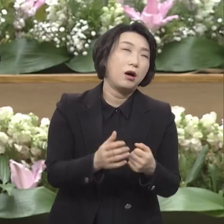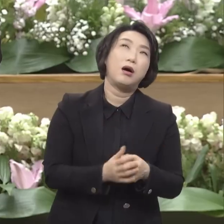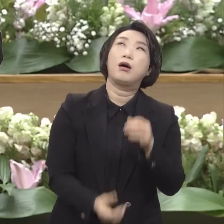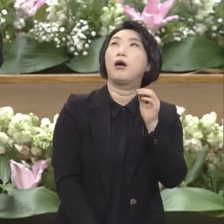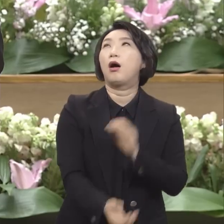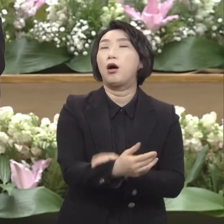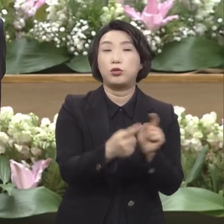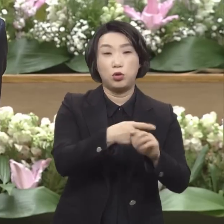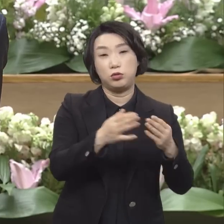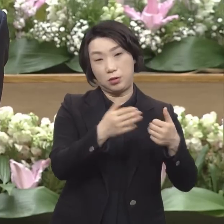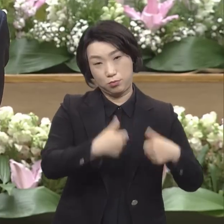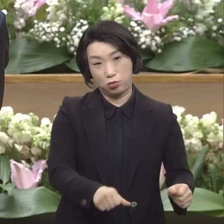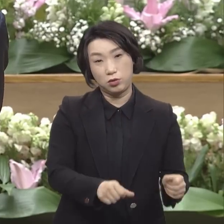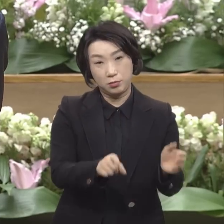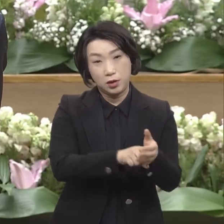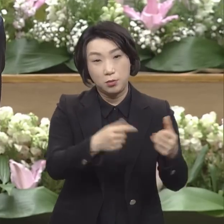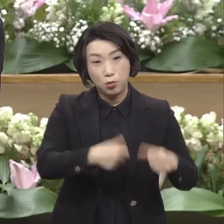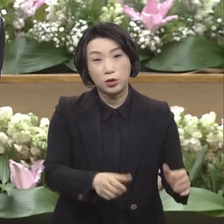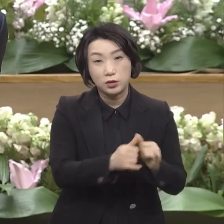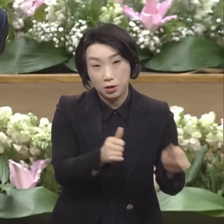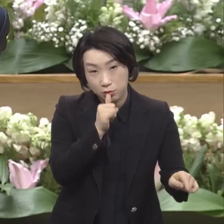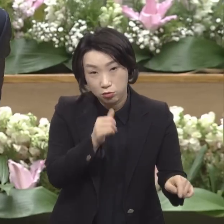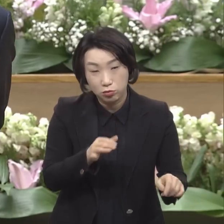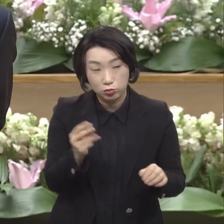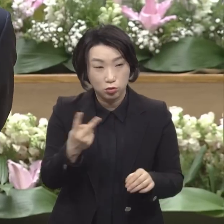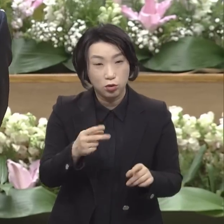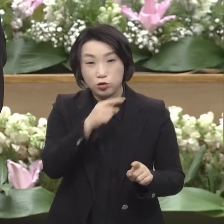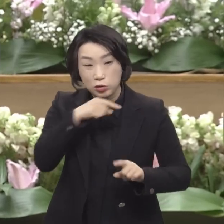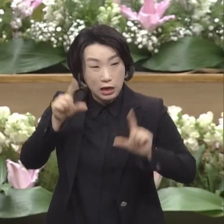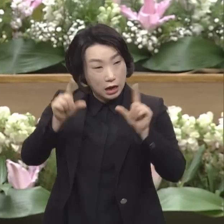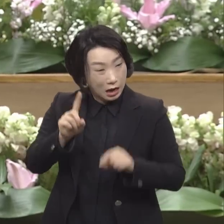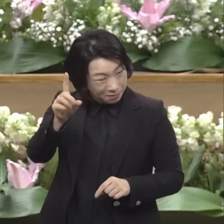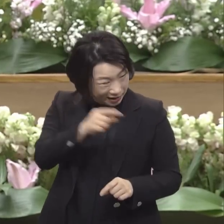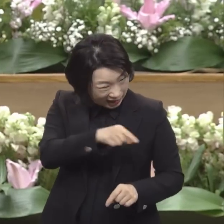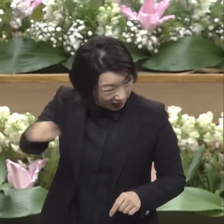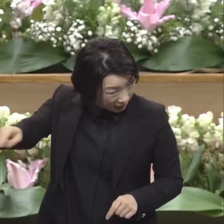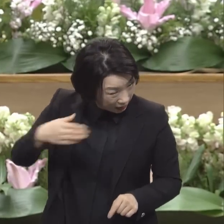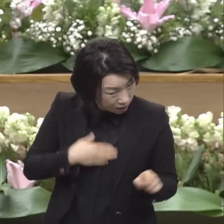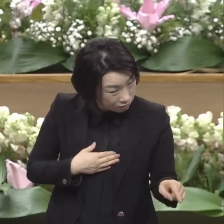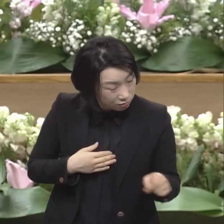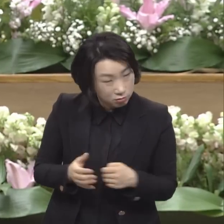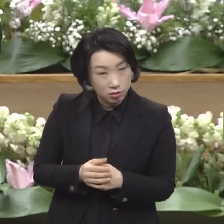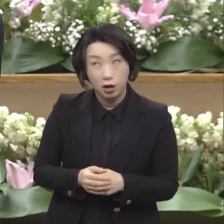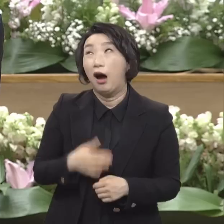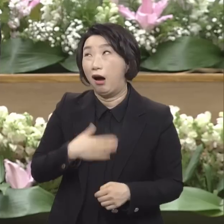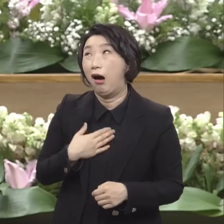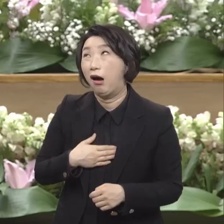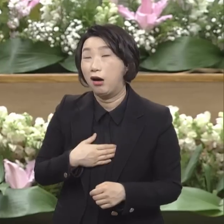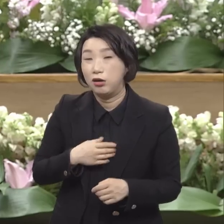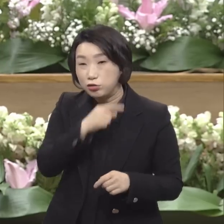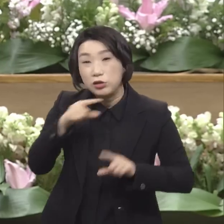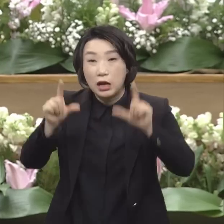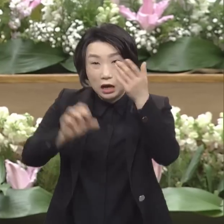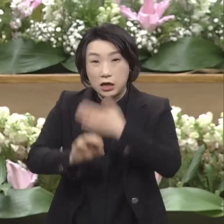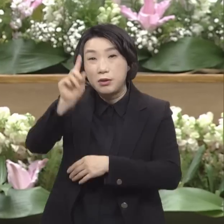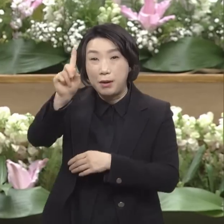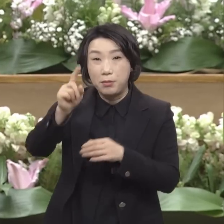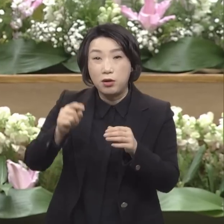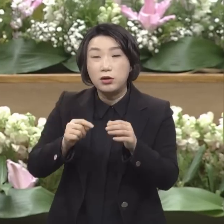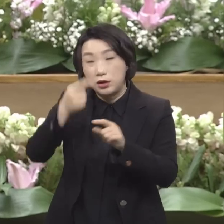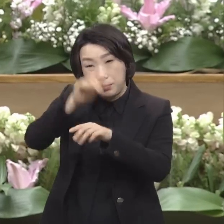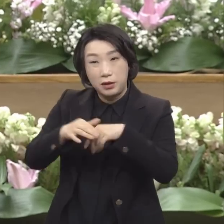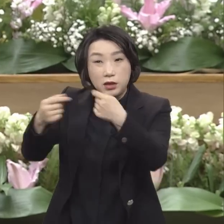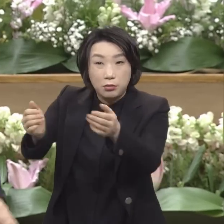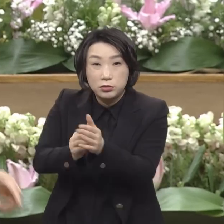있고, 나와도 그냥 주일날만 가라, 그러니까 집구도 시끄럽지 않으려고 주일날만 가라, 그럼 주일날 오전에 한번 나왔다 그냥 가는